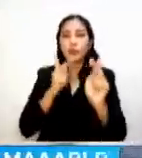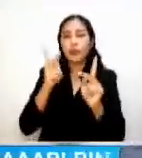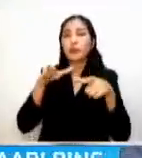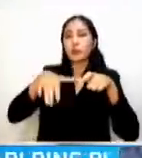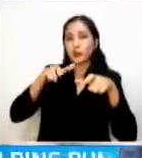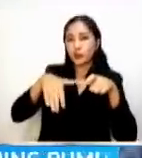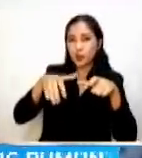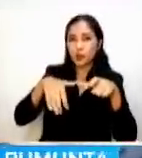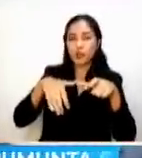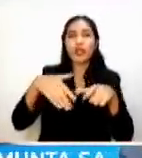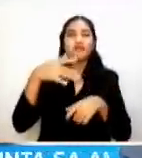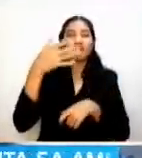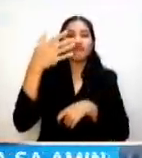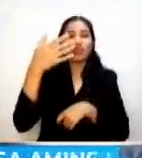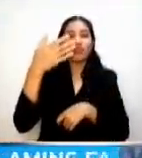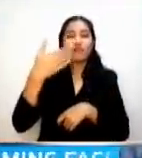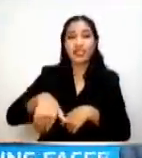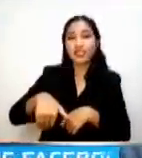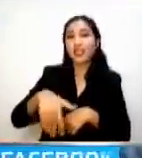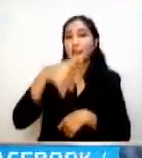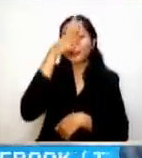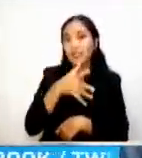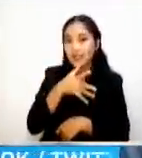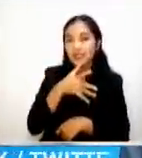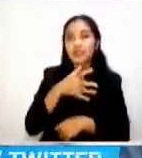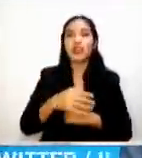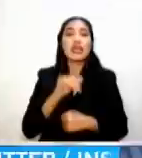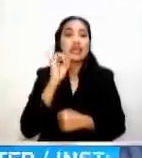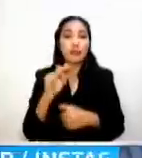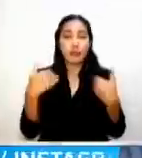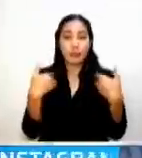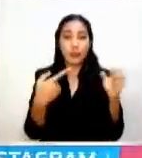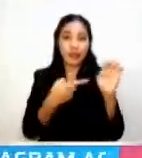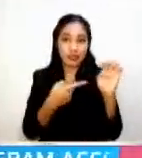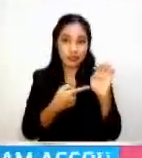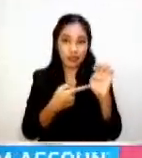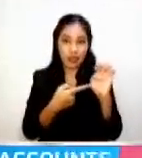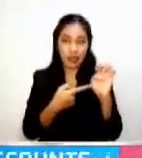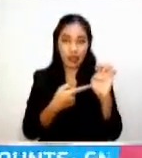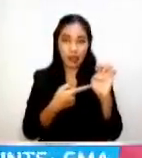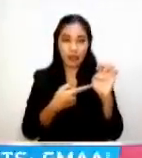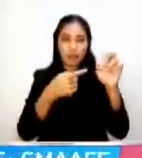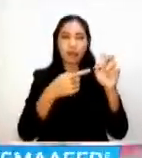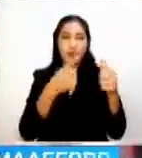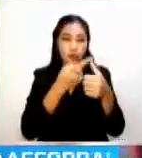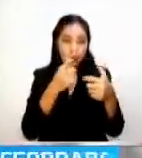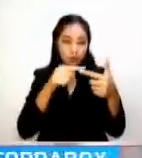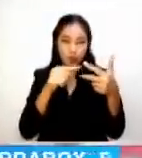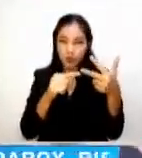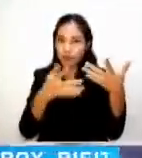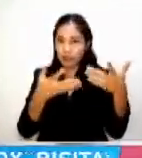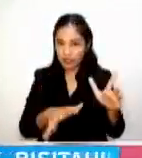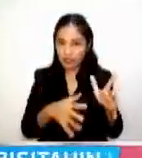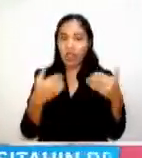mga naapektuhan ng ECQ kung may matitira pa sa pondo matapos mabigyan ang mga naunang nasabing prioridad. Sa kabuuan, ang pondong